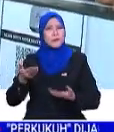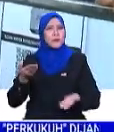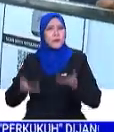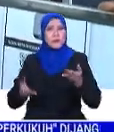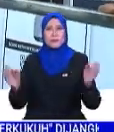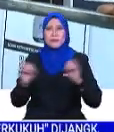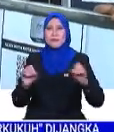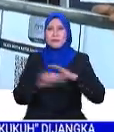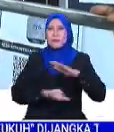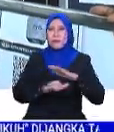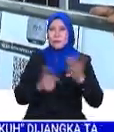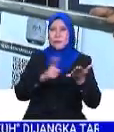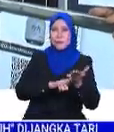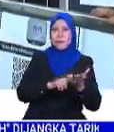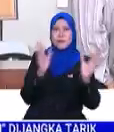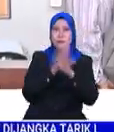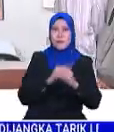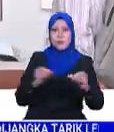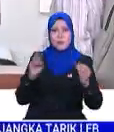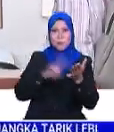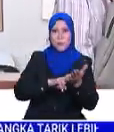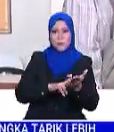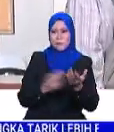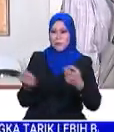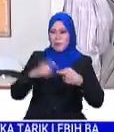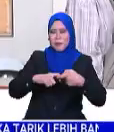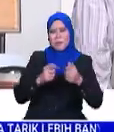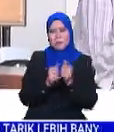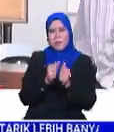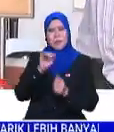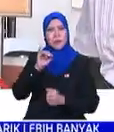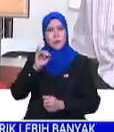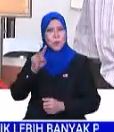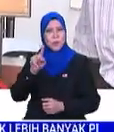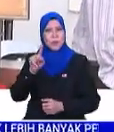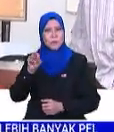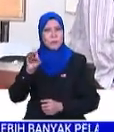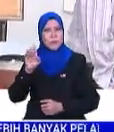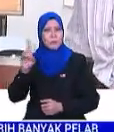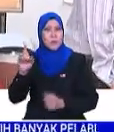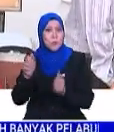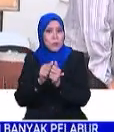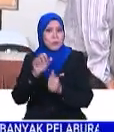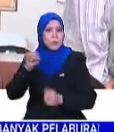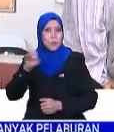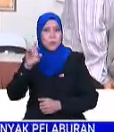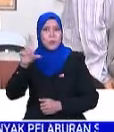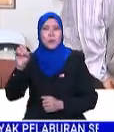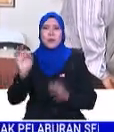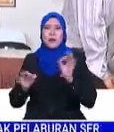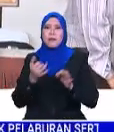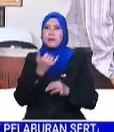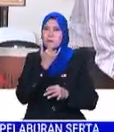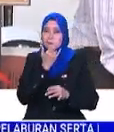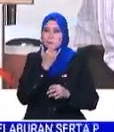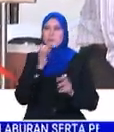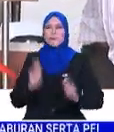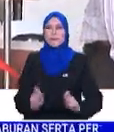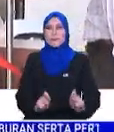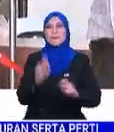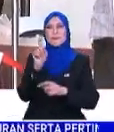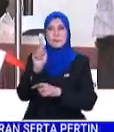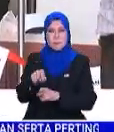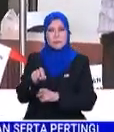tidak ada asas untuk laporan Sarawak Report mengaitkan 1MDB dengan JOLO. Bagaimanapun, sekiranya terdapat kesalahan, tindakan